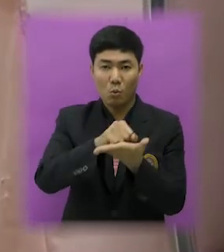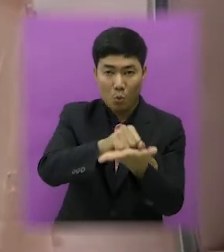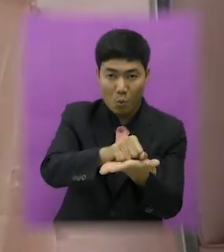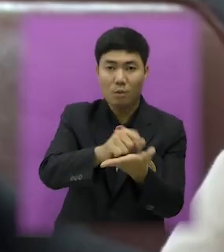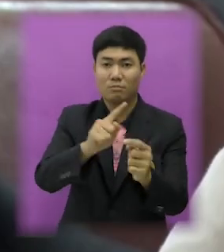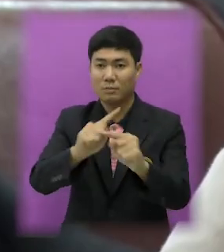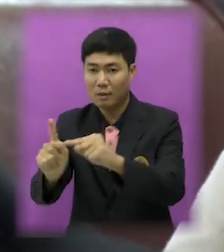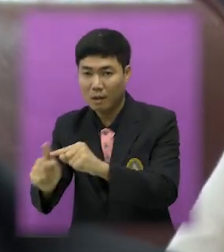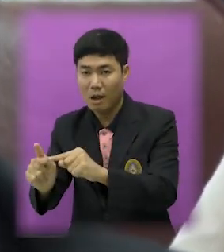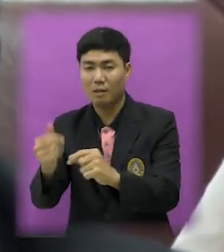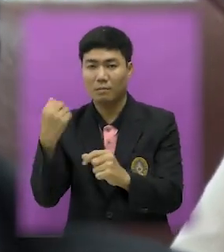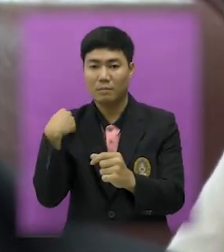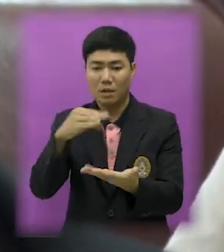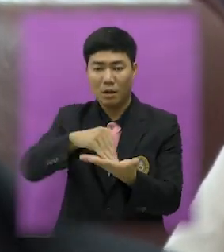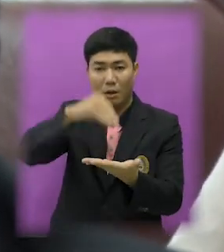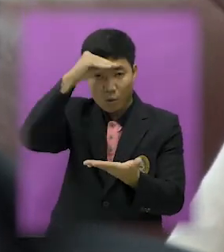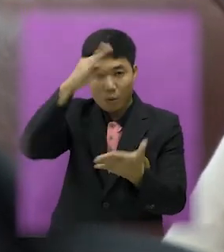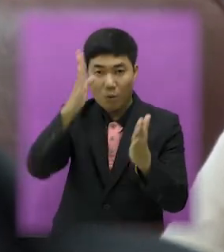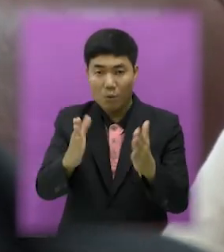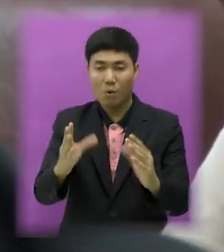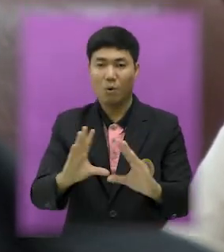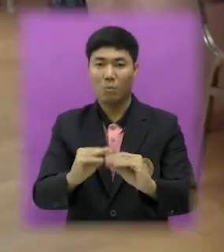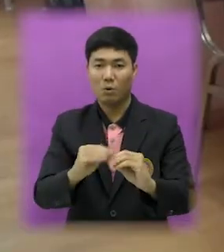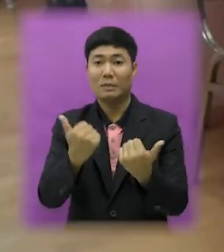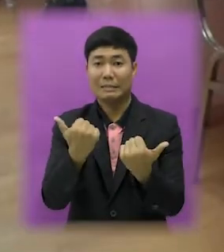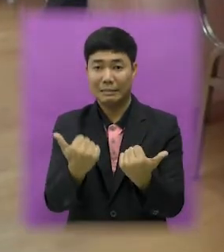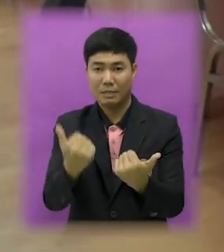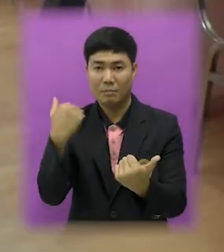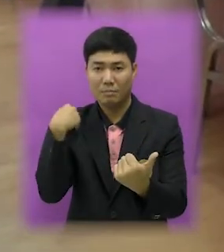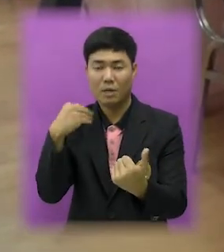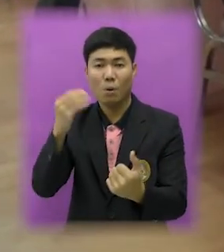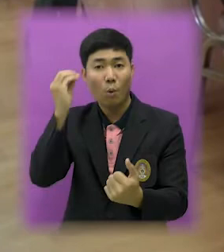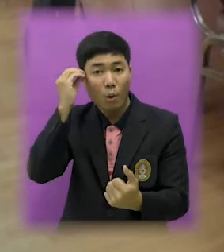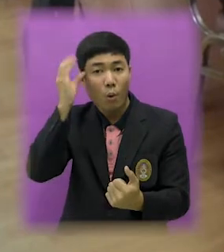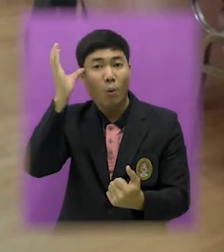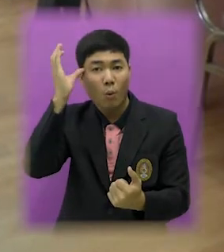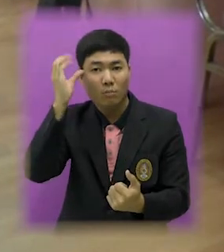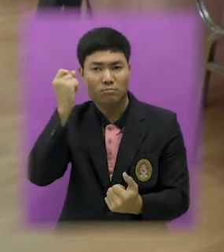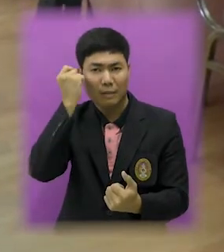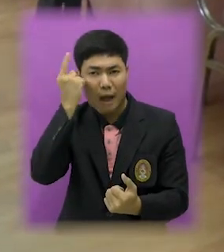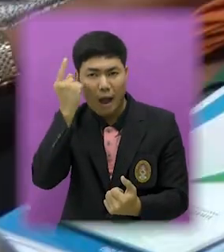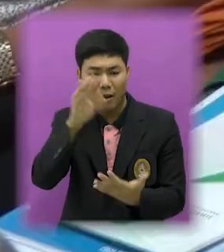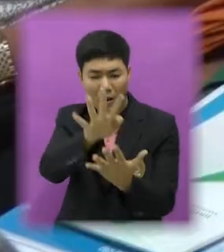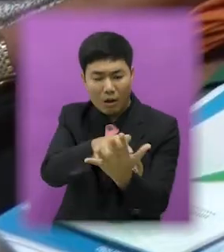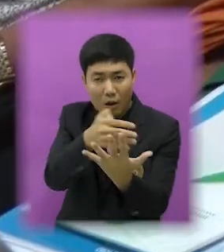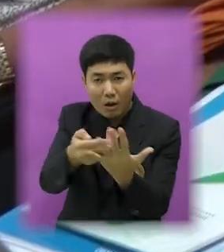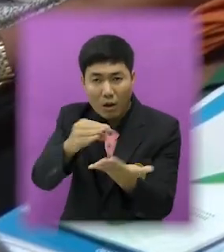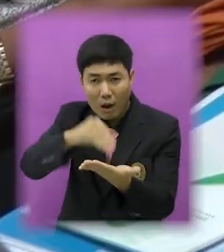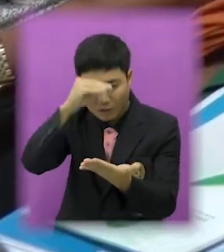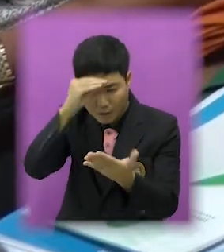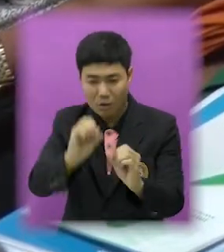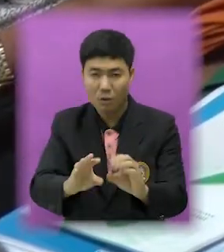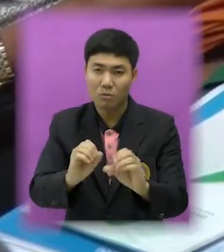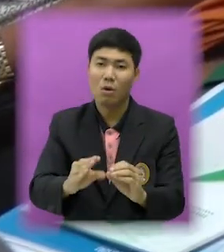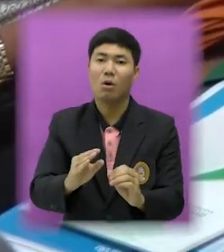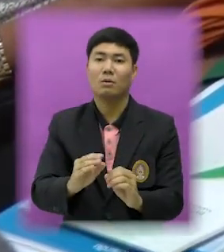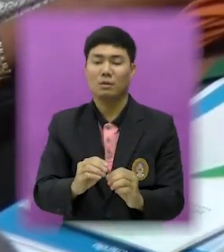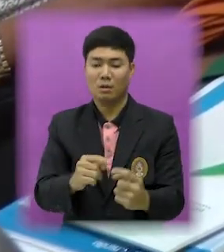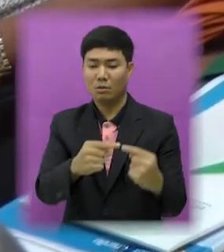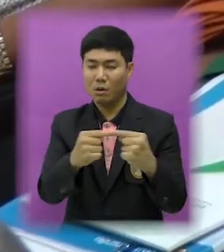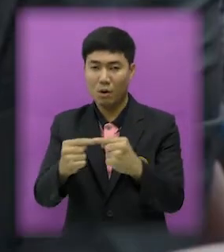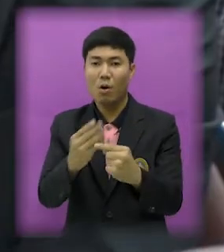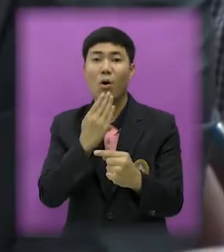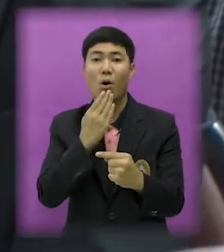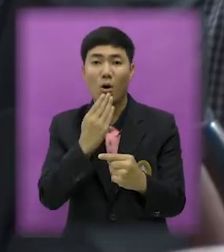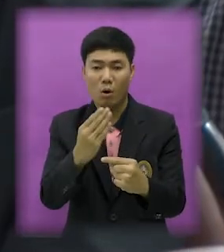ที่เกี่ยวข้องกับนักศึกษานักศึกษาที่เข้ารับการปฐมนิเทศในครั้งนี้จะมีความรู้ความเข้าใจในเรื่องหลักสูตรการเรียนการส